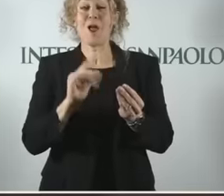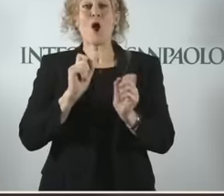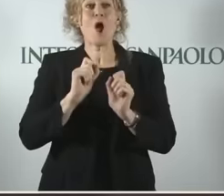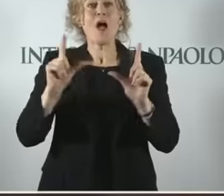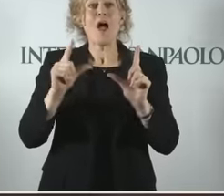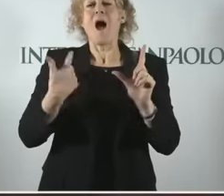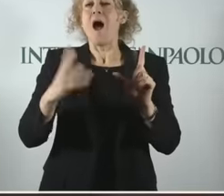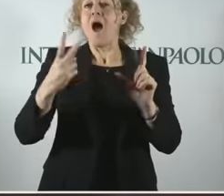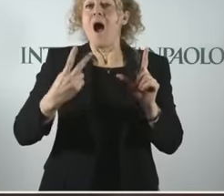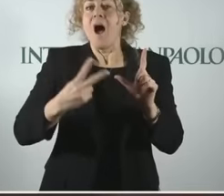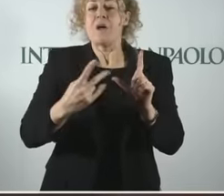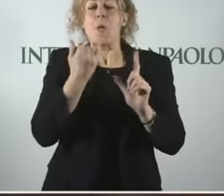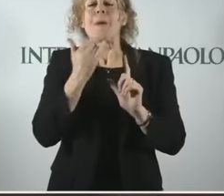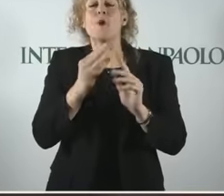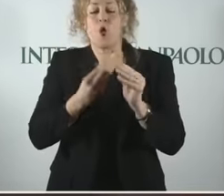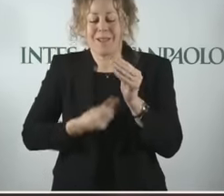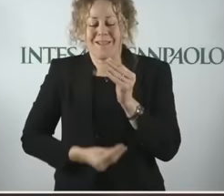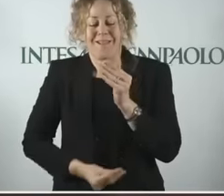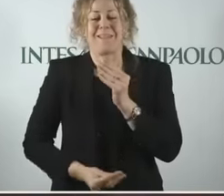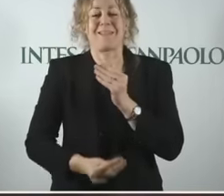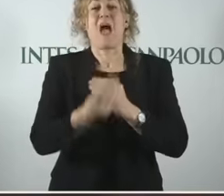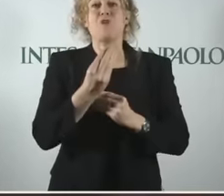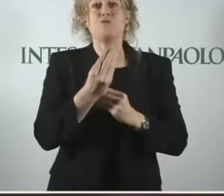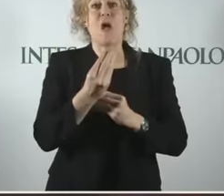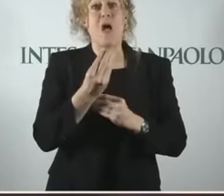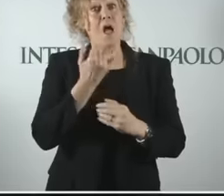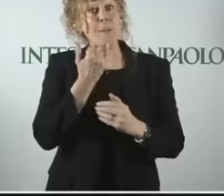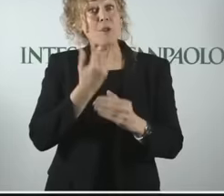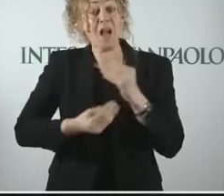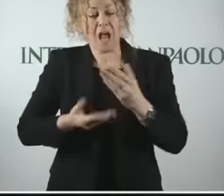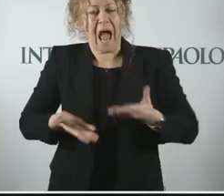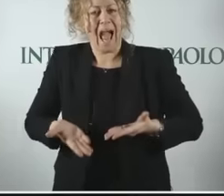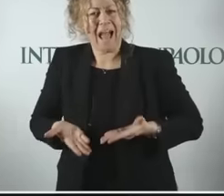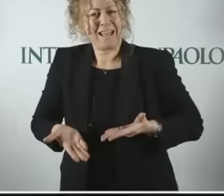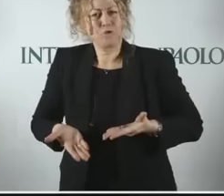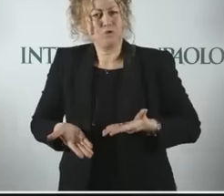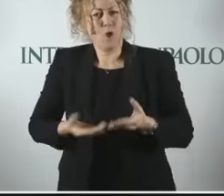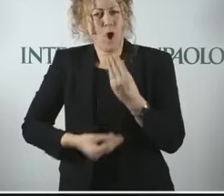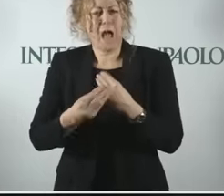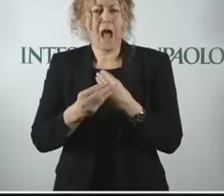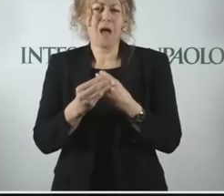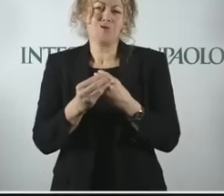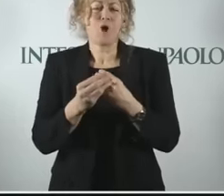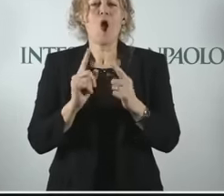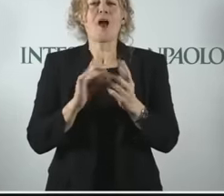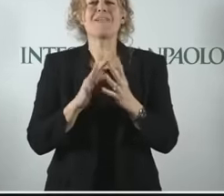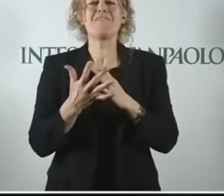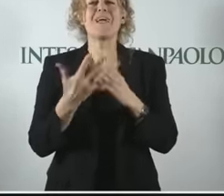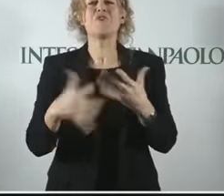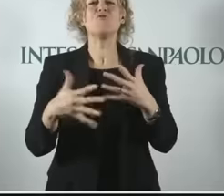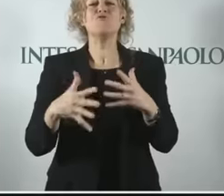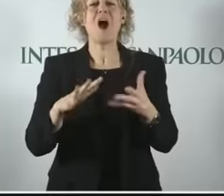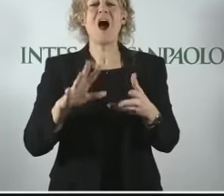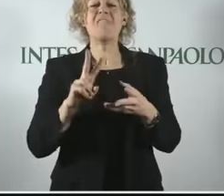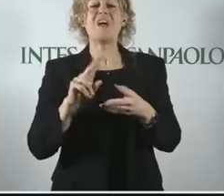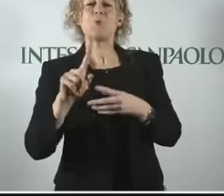perché il bambino quando nasce non è il bambino che nasce adesso non è ancora un essere umano del 21o secolo